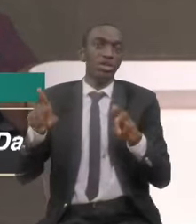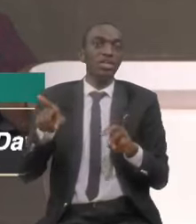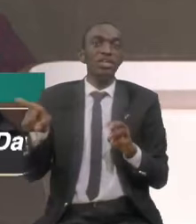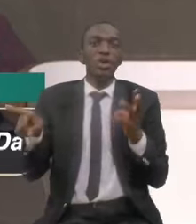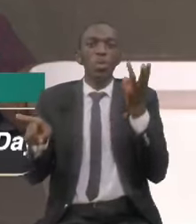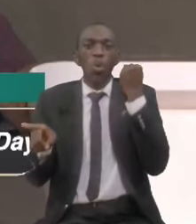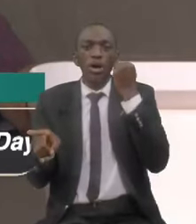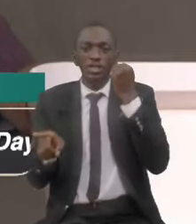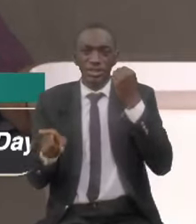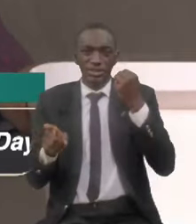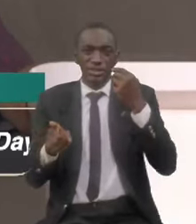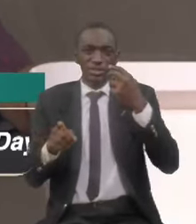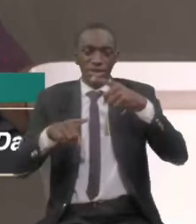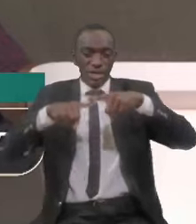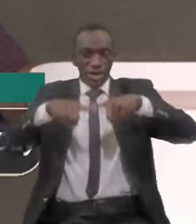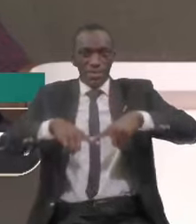fiable,